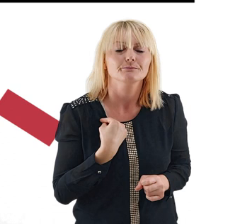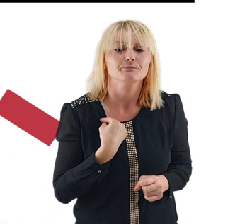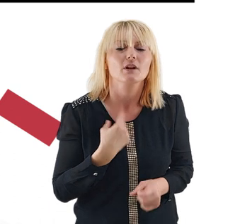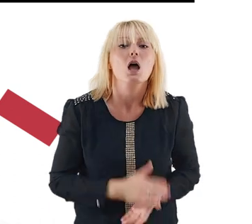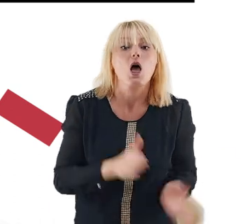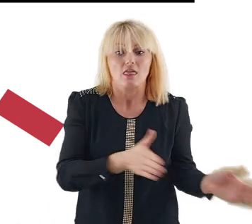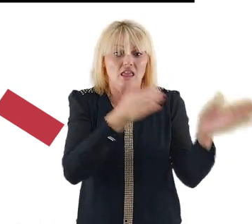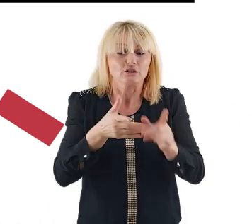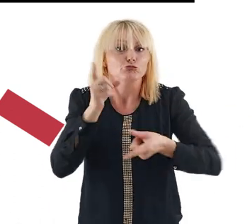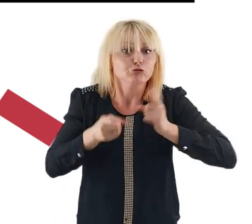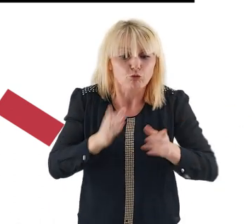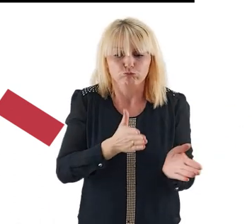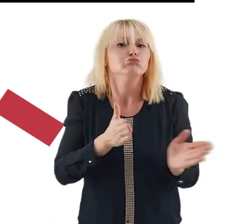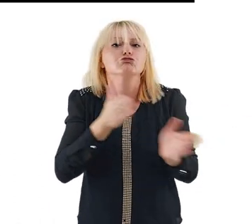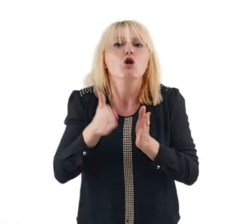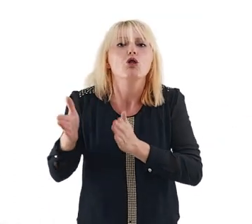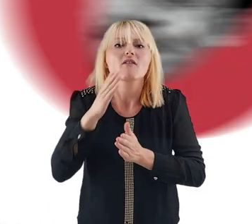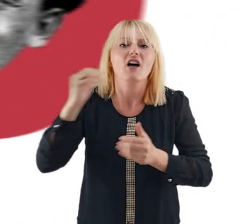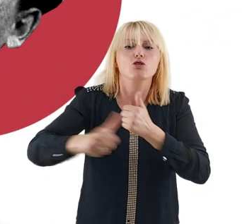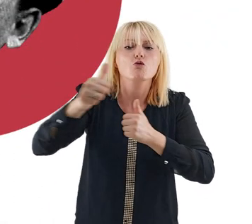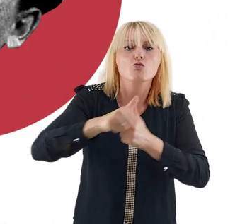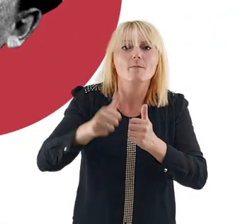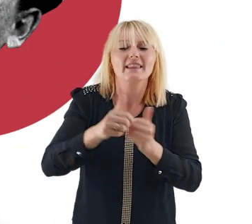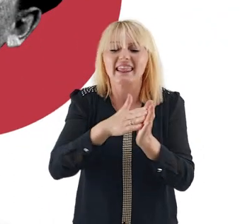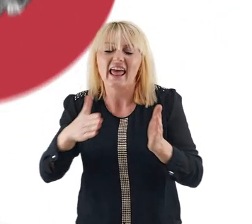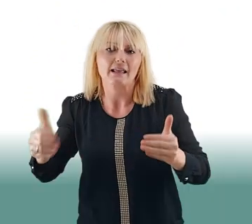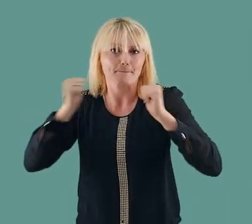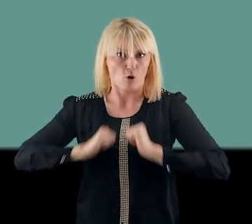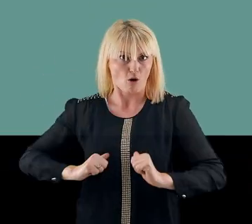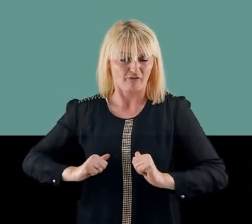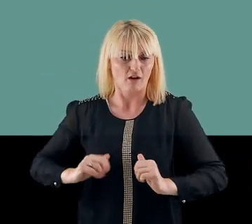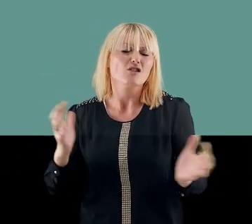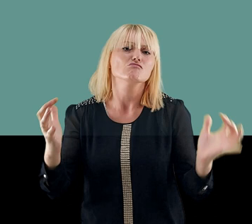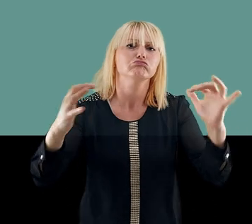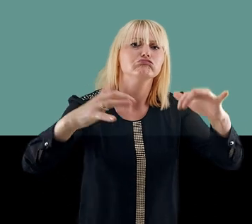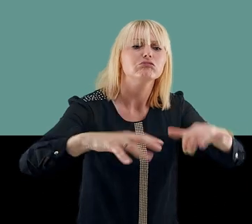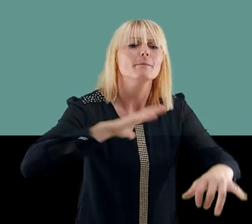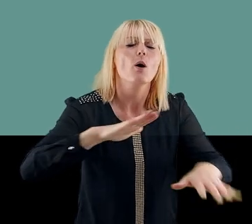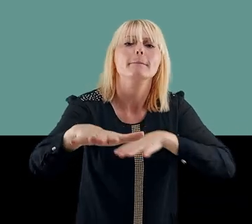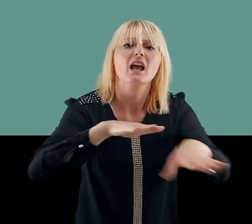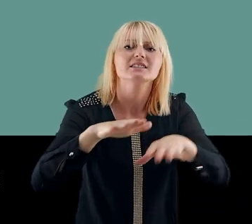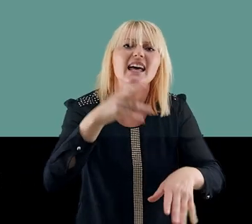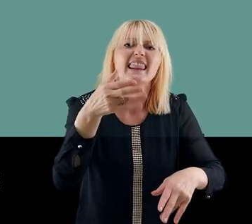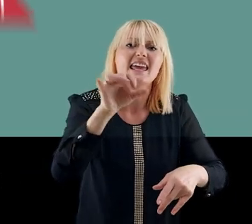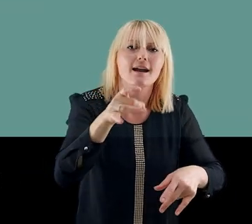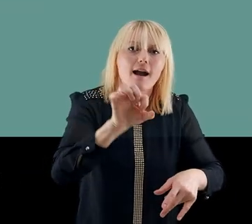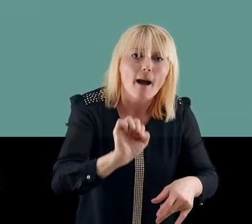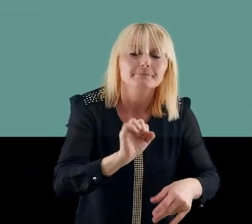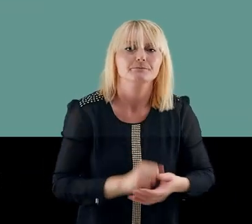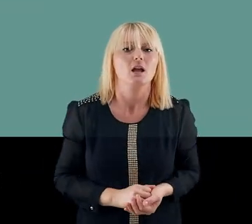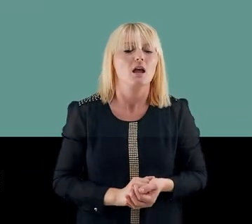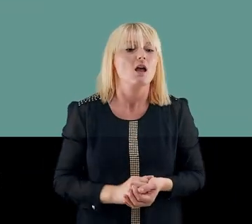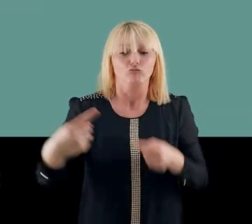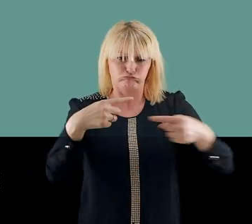Wkrótce po tym rozpoczęto pracę nad traktatem pokojowym. Na miejsce obrad wyznaczono Rygę. Strony